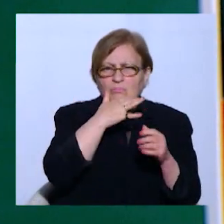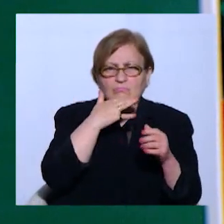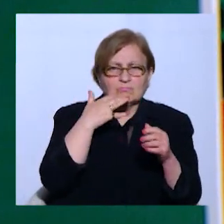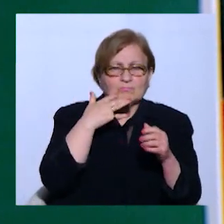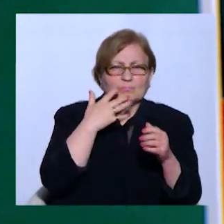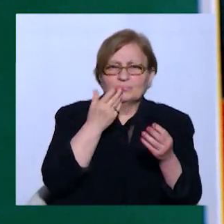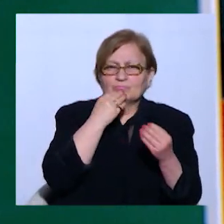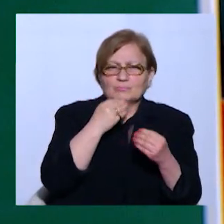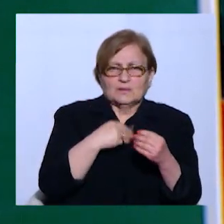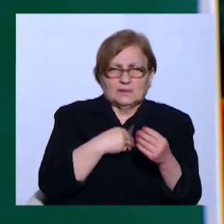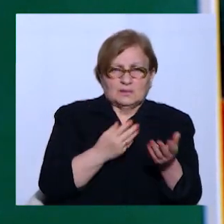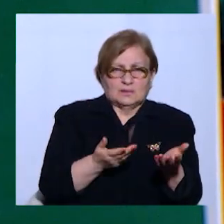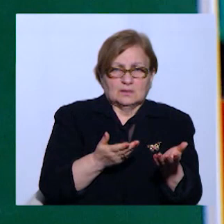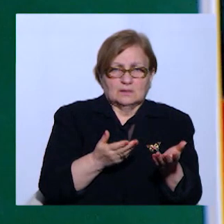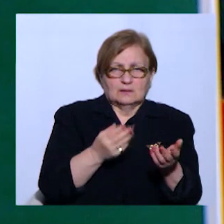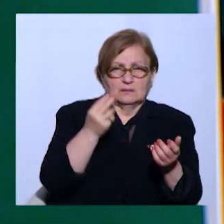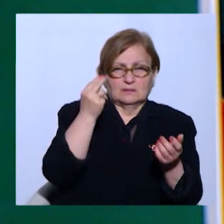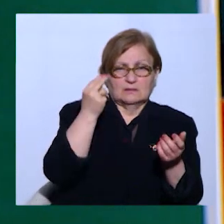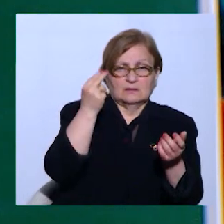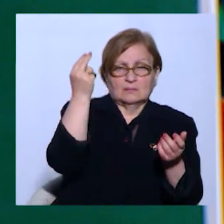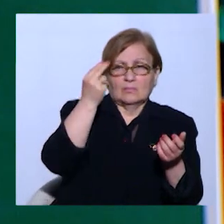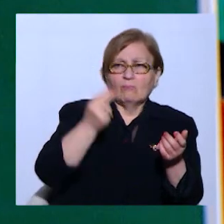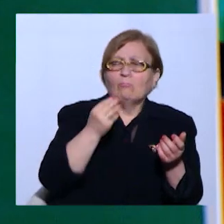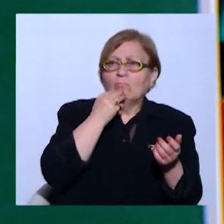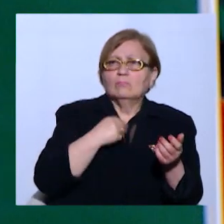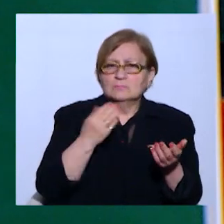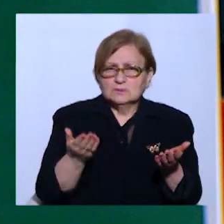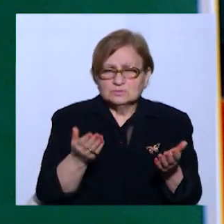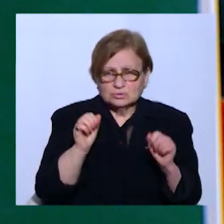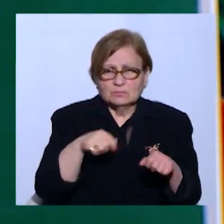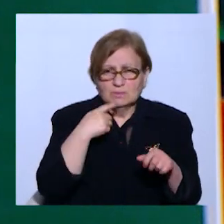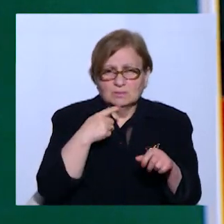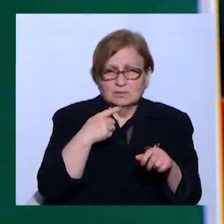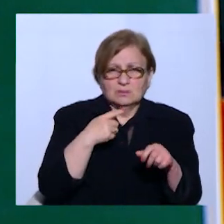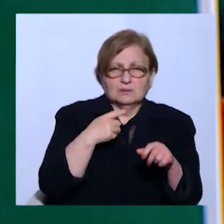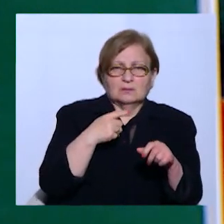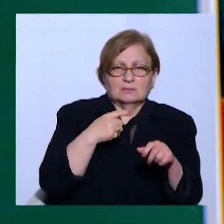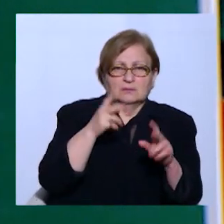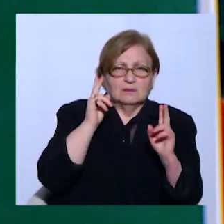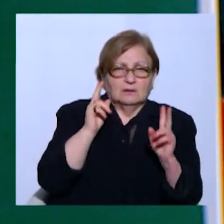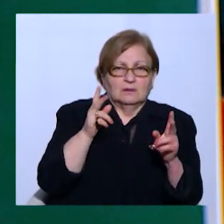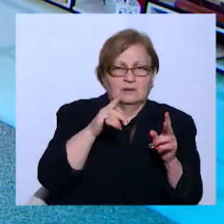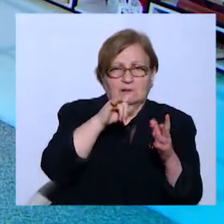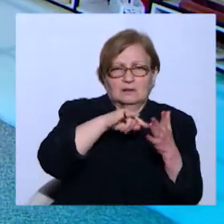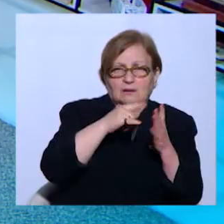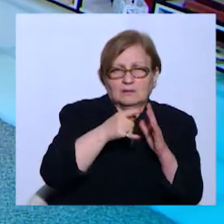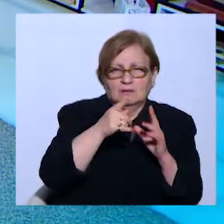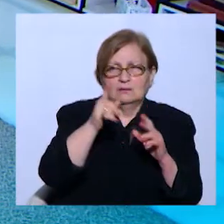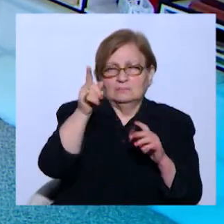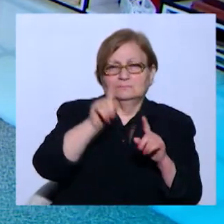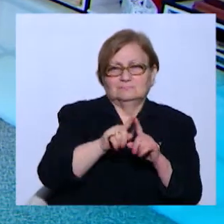რასთვის არის საჭირო ახლა? არ ვიცი, ახლა ის ნახატით შეიძლება თქვა, რასთვის არის საჭირო, მაგალითად ბალევიჩის კვადრატი. არ ვიცი, იმასაც ის რაღაცა